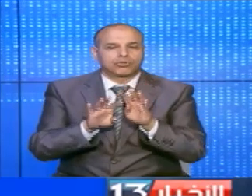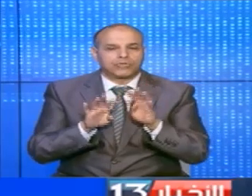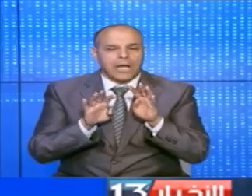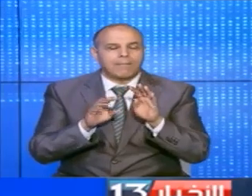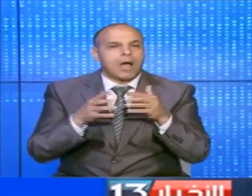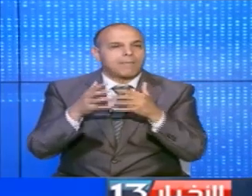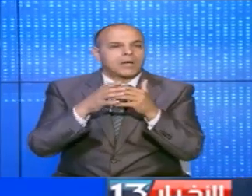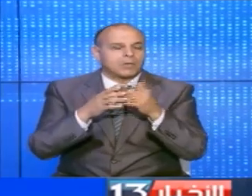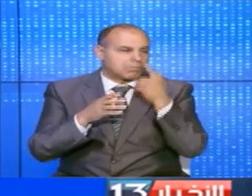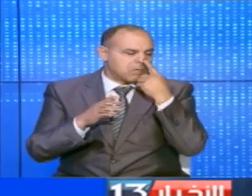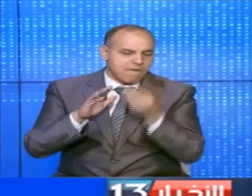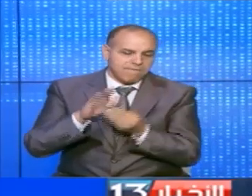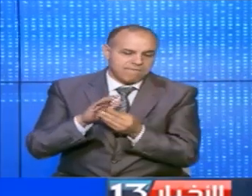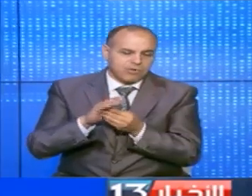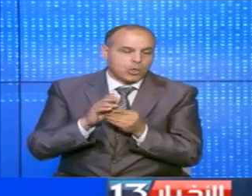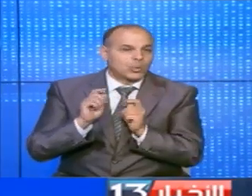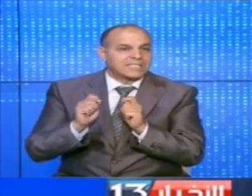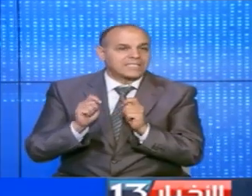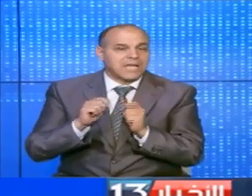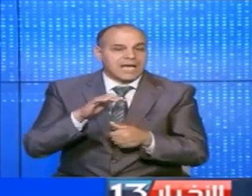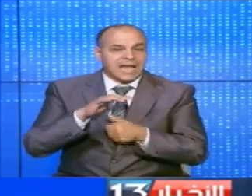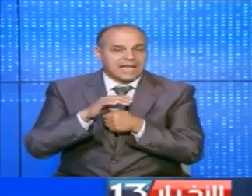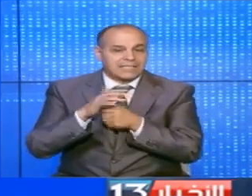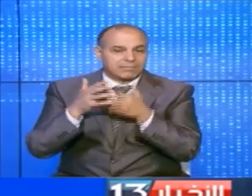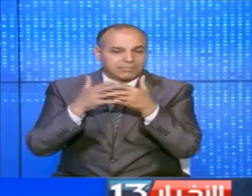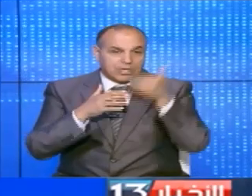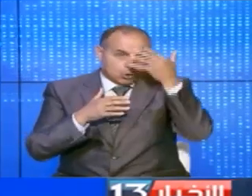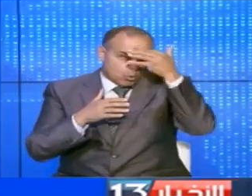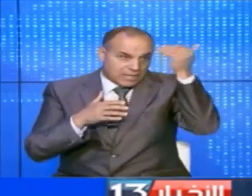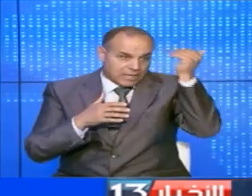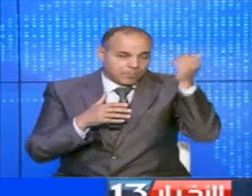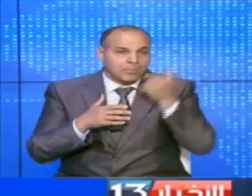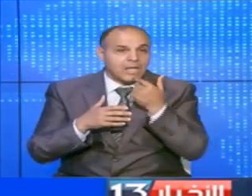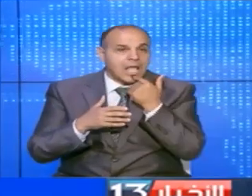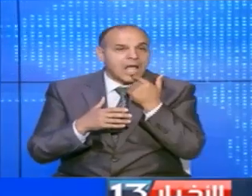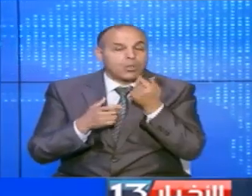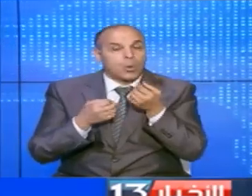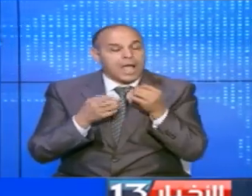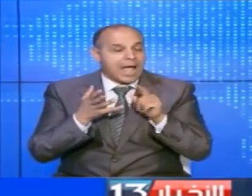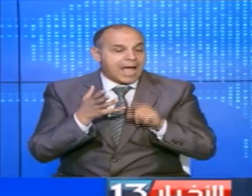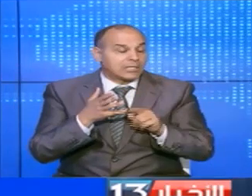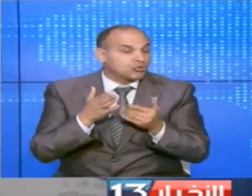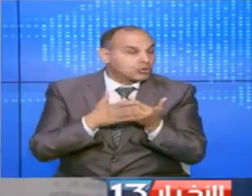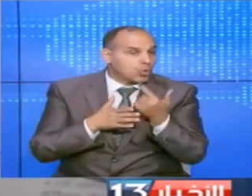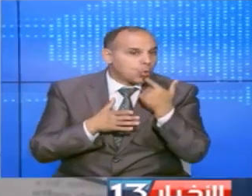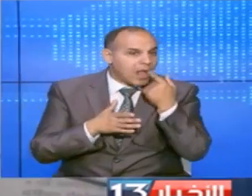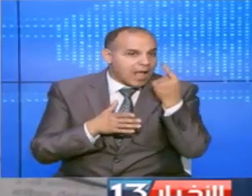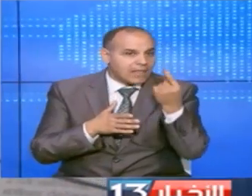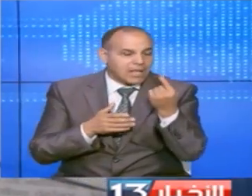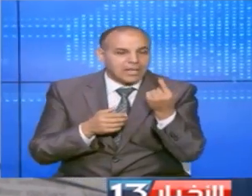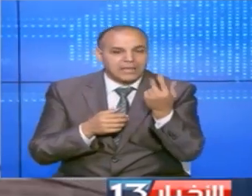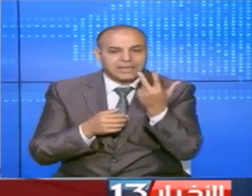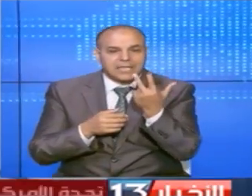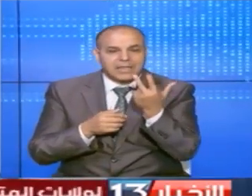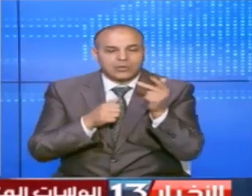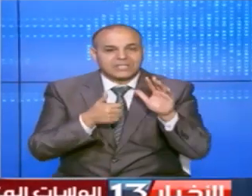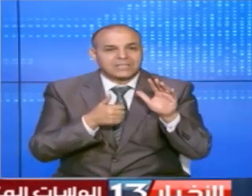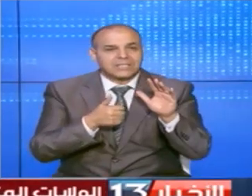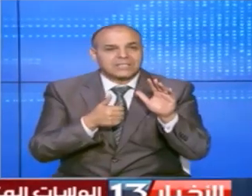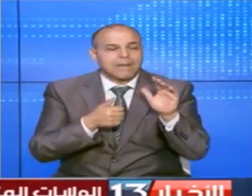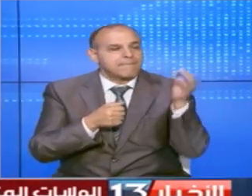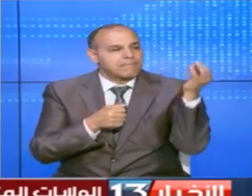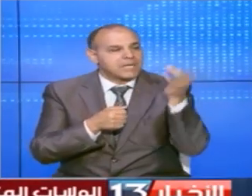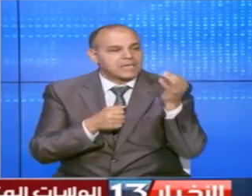في الشبهات الماليه والسياسيه للرئيس الامريكي دونالد ترامب تفيد اخر استطلاعات الراي ان ثلاثه وستين بالمائه